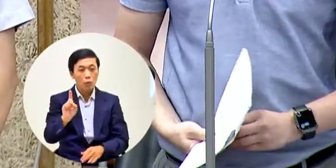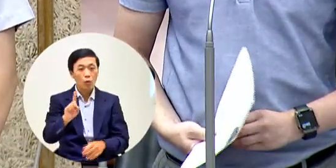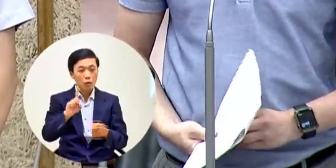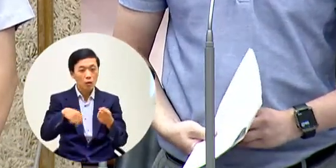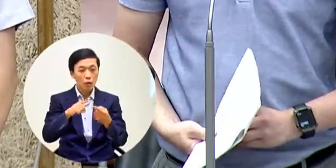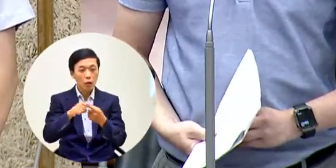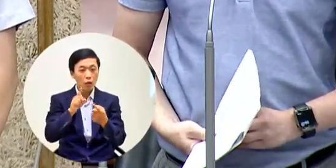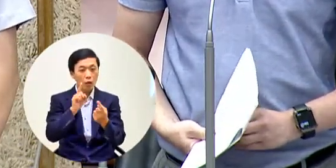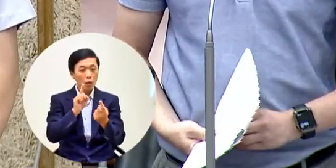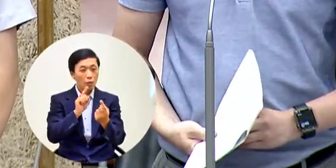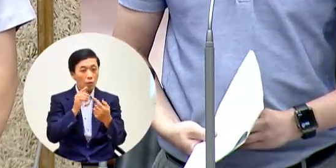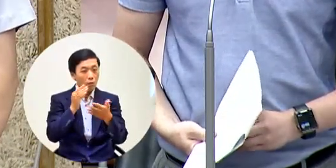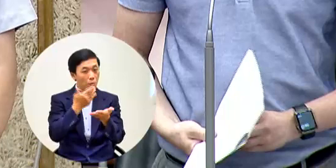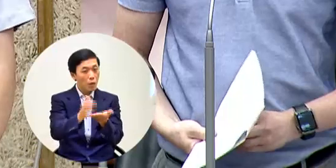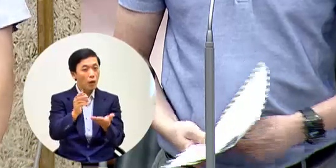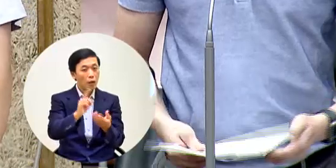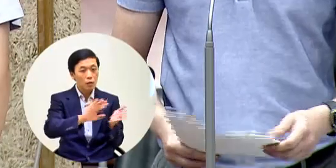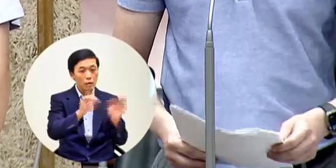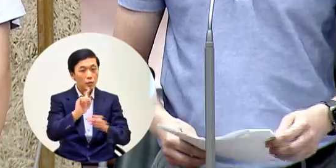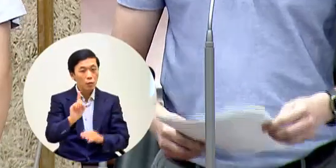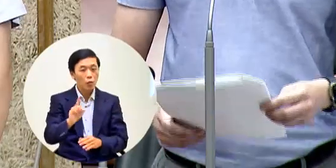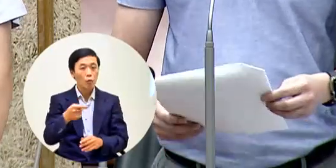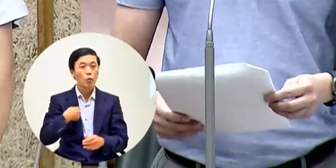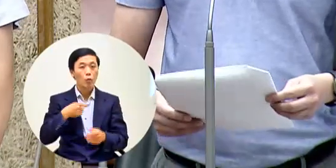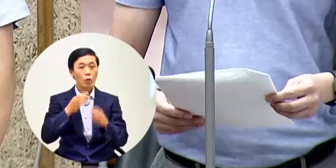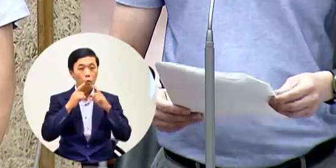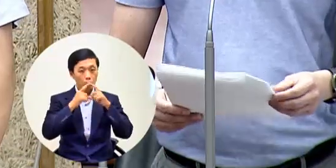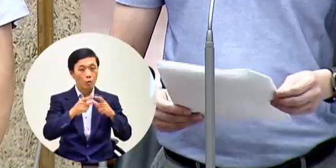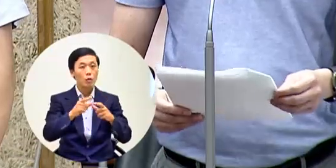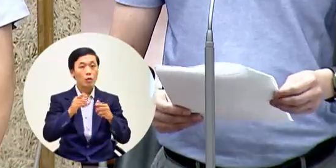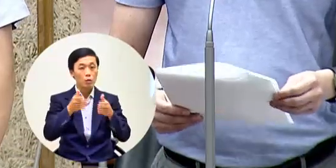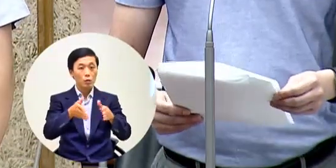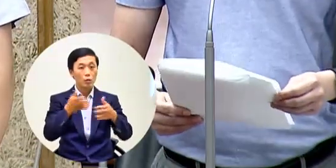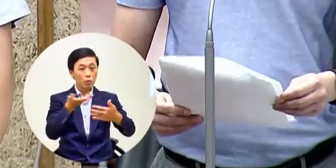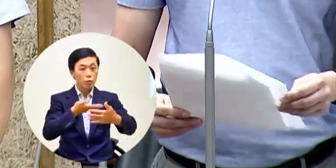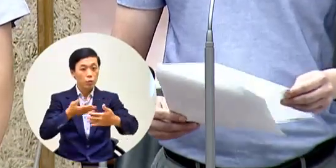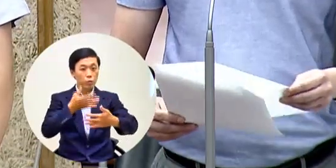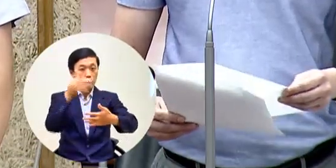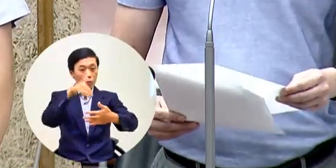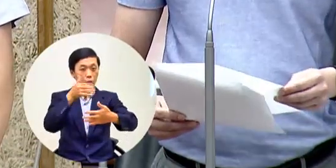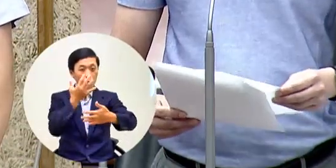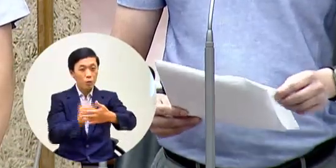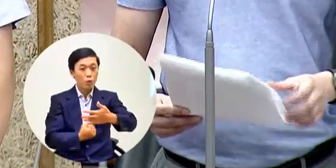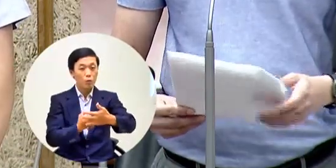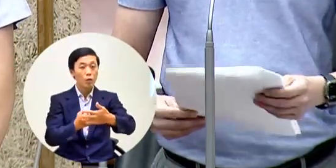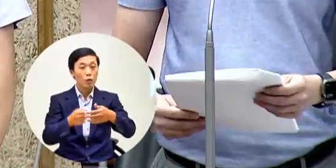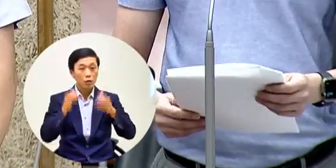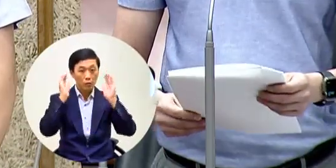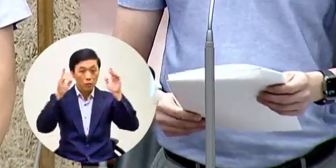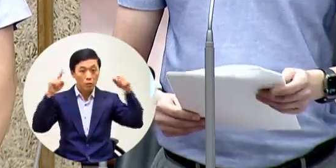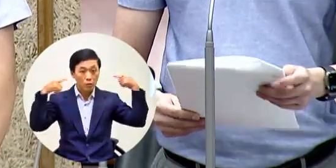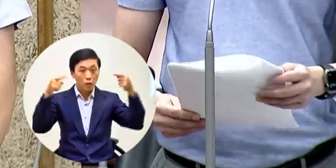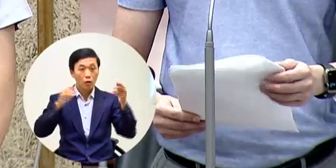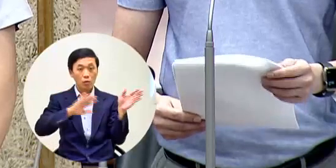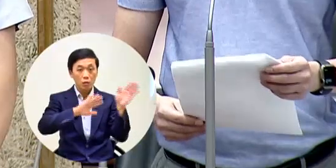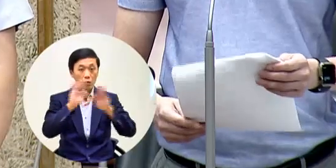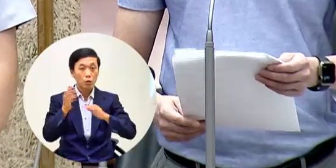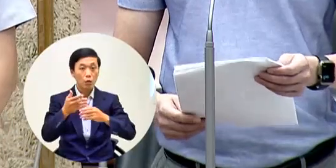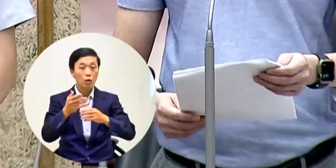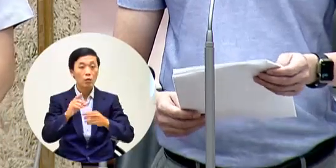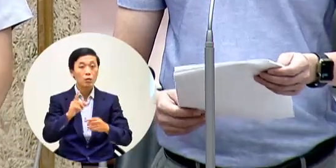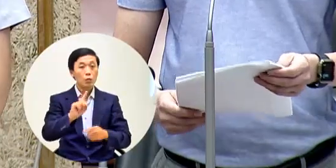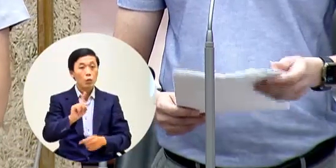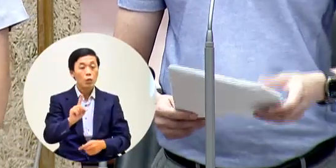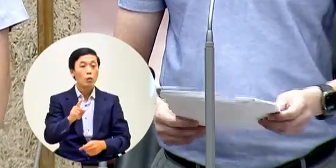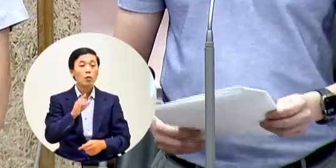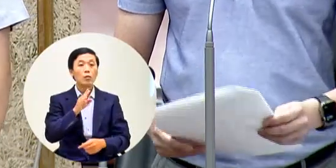理？ 跟议员报告，我们其实在那个自溶池的部分，哈，正常的这种重力排的这种自溶池，比